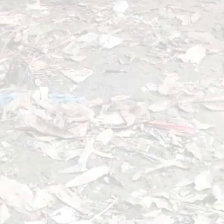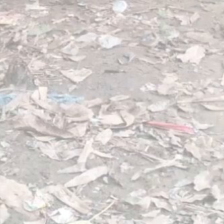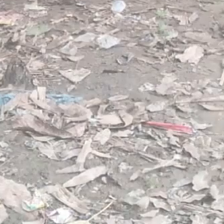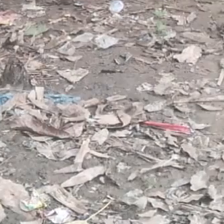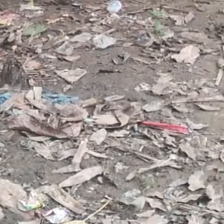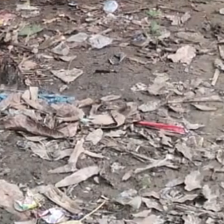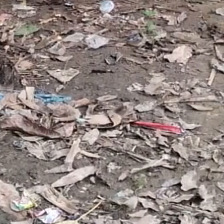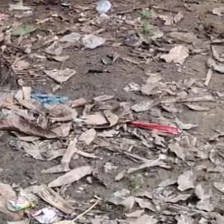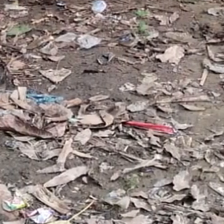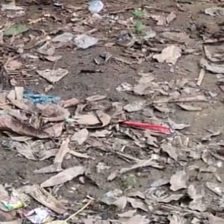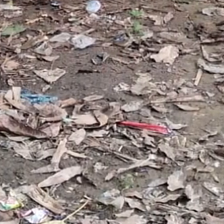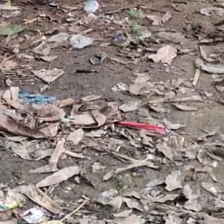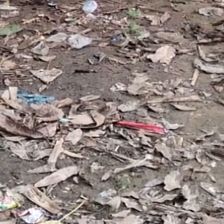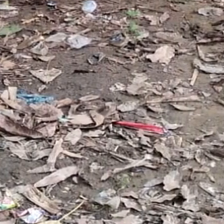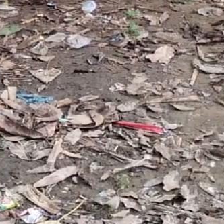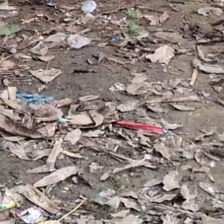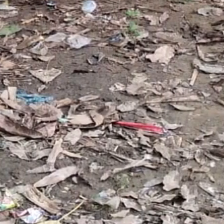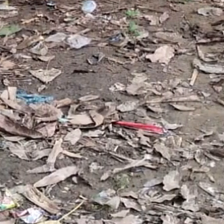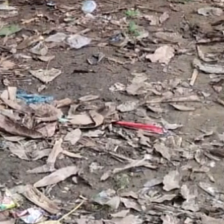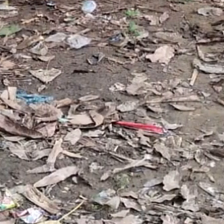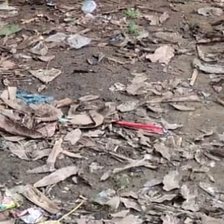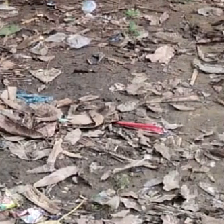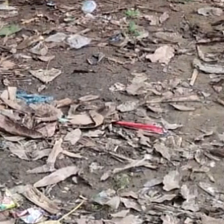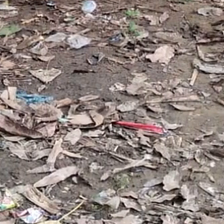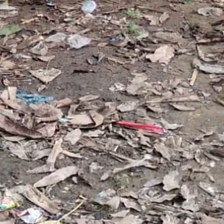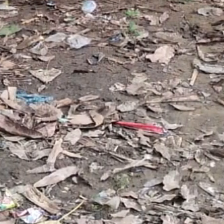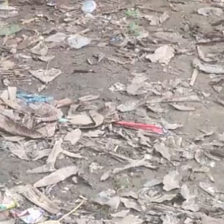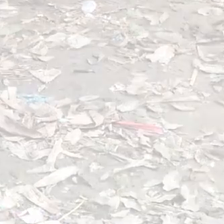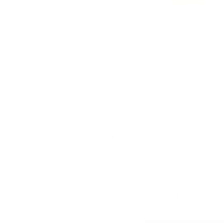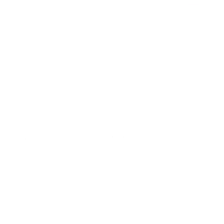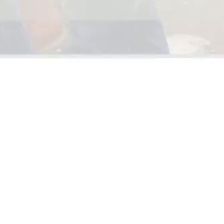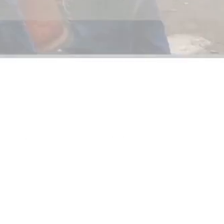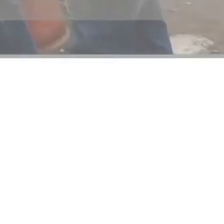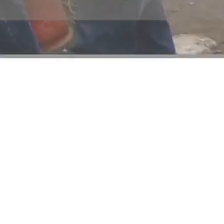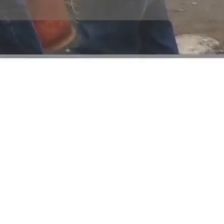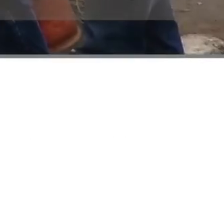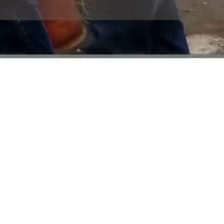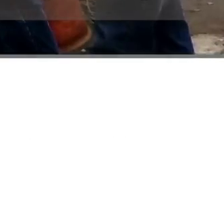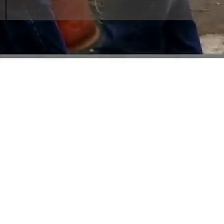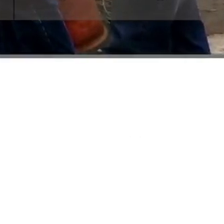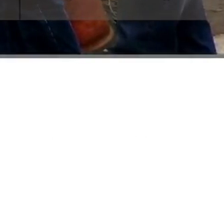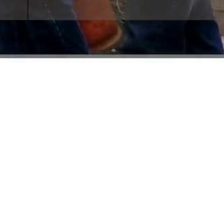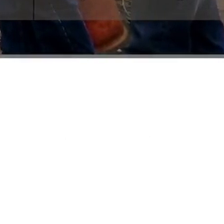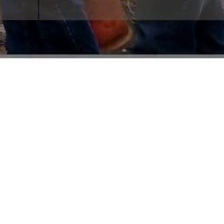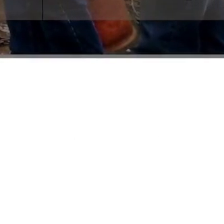where. On they go through private